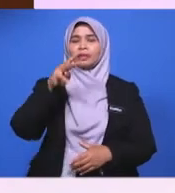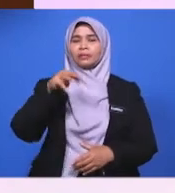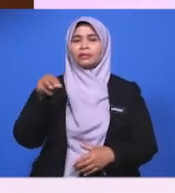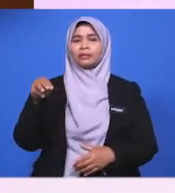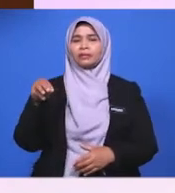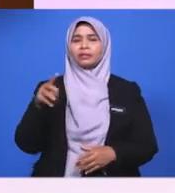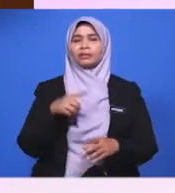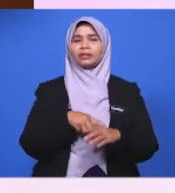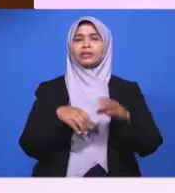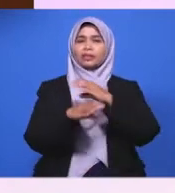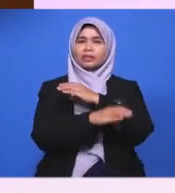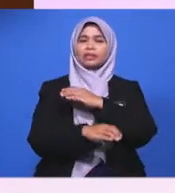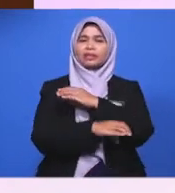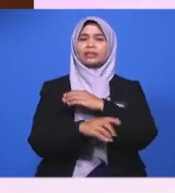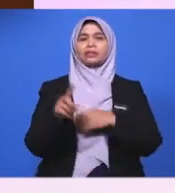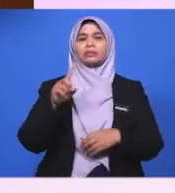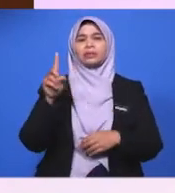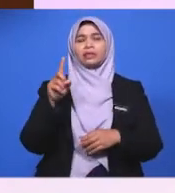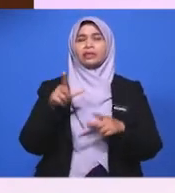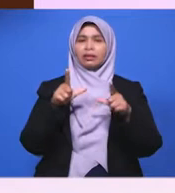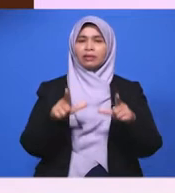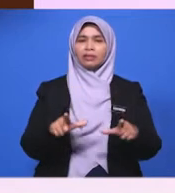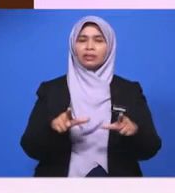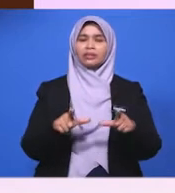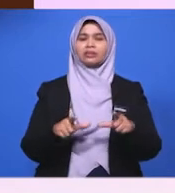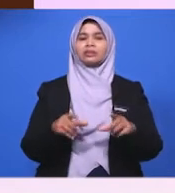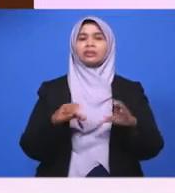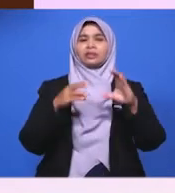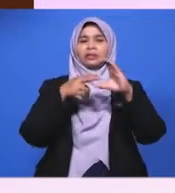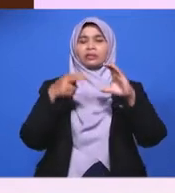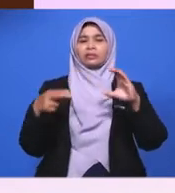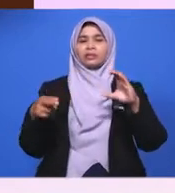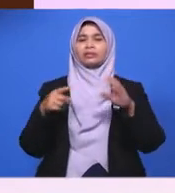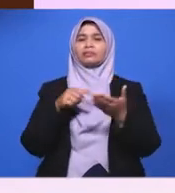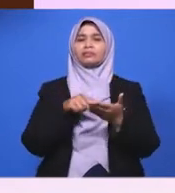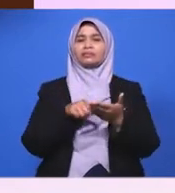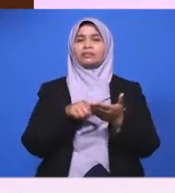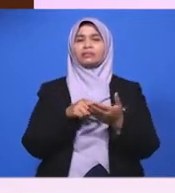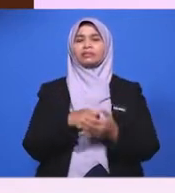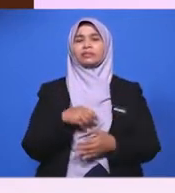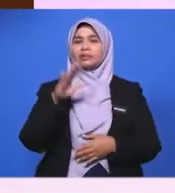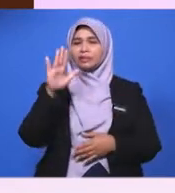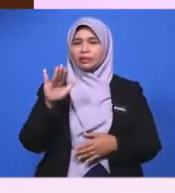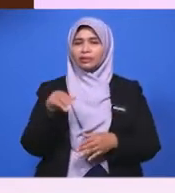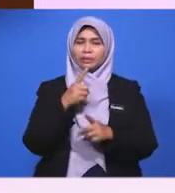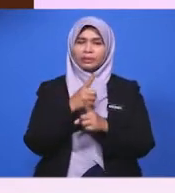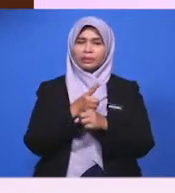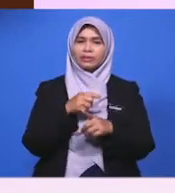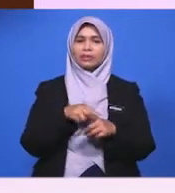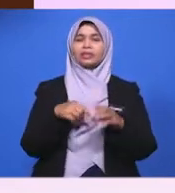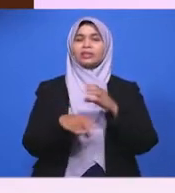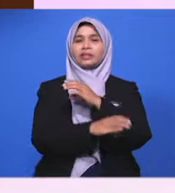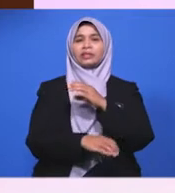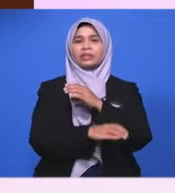Murid-murid, di negeri manakah lokasi Cameron Highlands ini? Ya, betul. Di